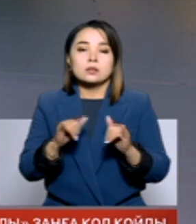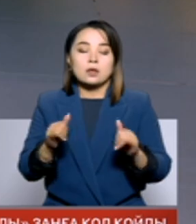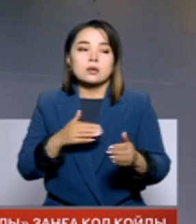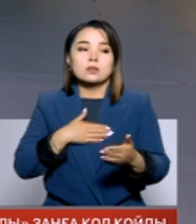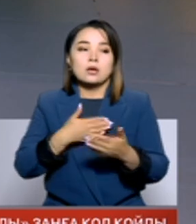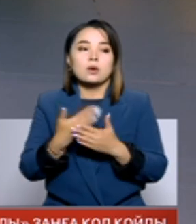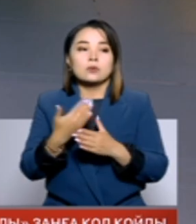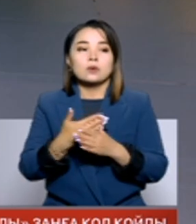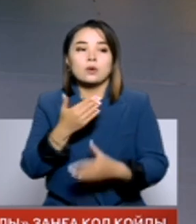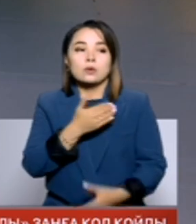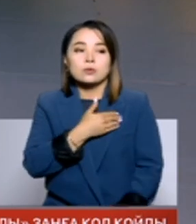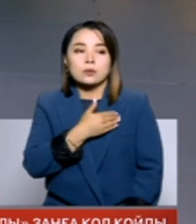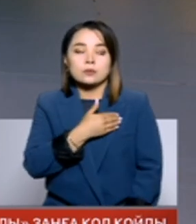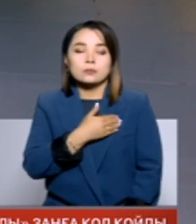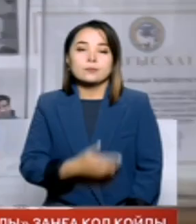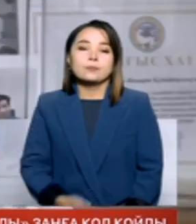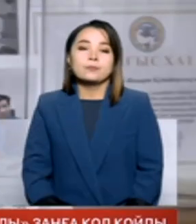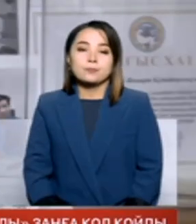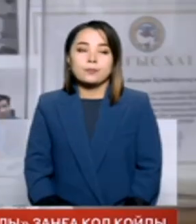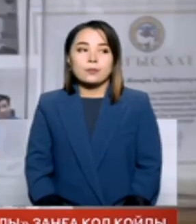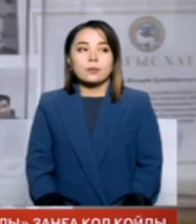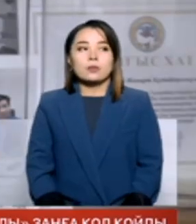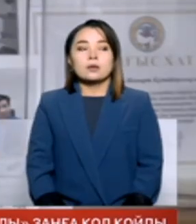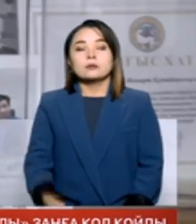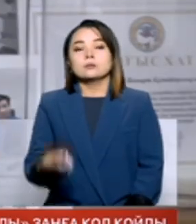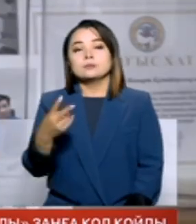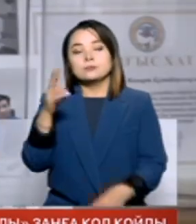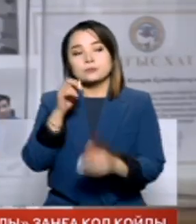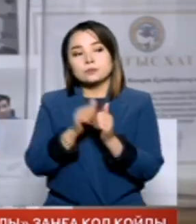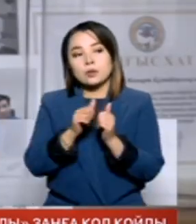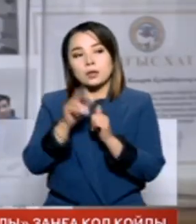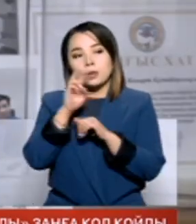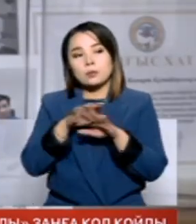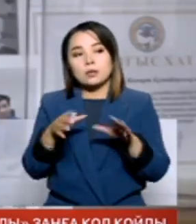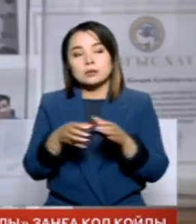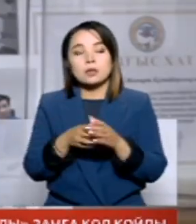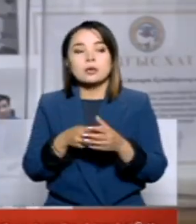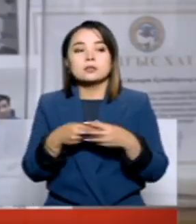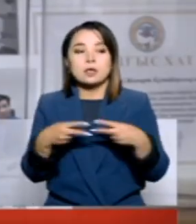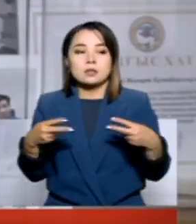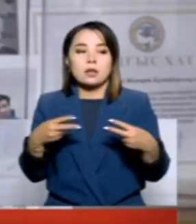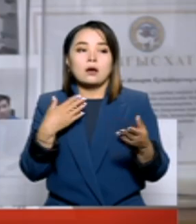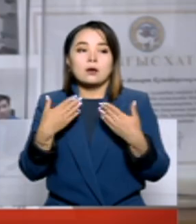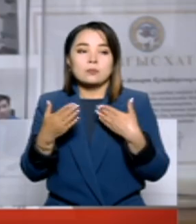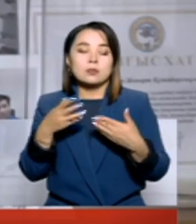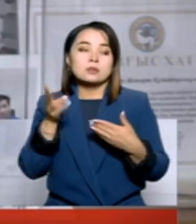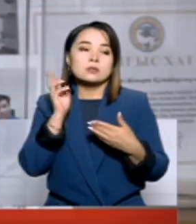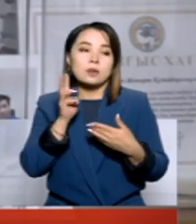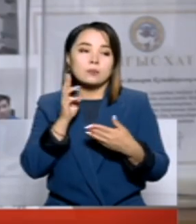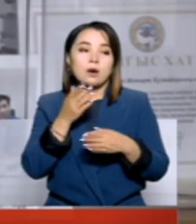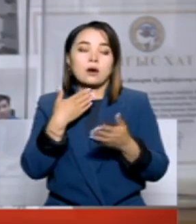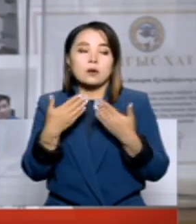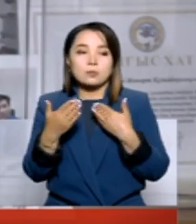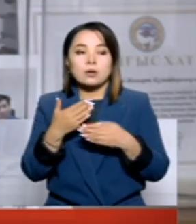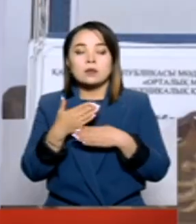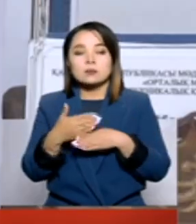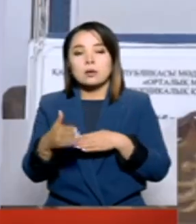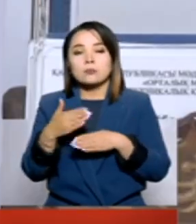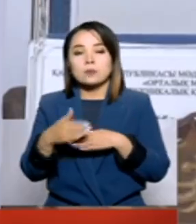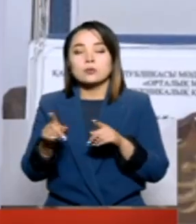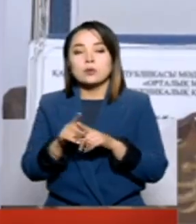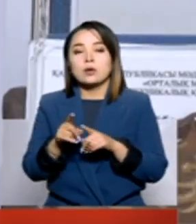сеп болмақ. Екі көршілес мемлекеттің тең аралық дипломатиялық қарым-қатынастан бірте-бірте үлкен